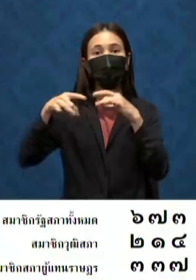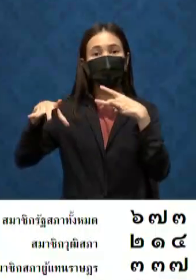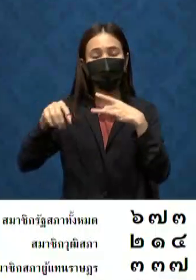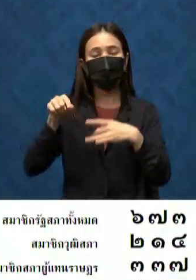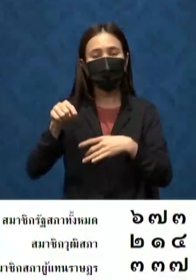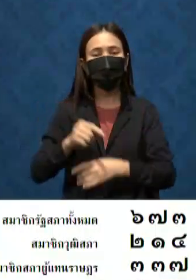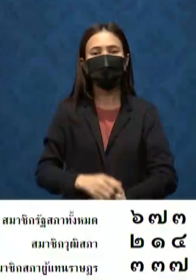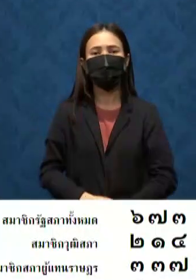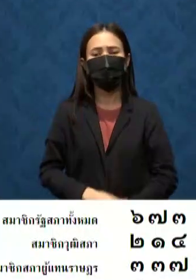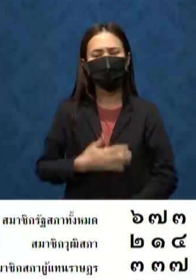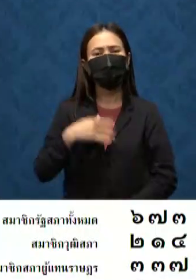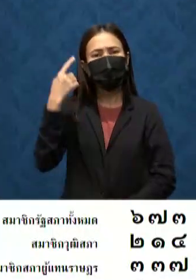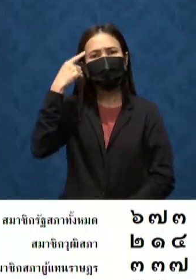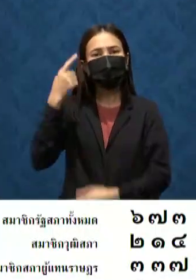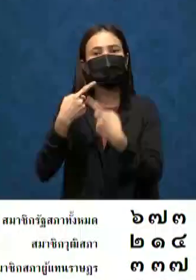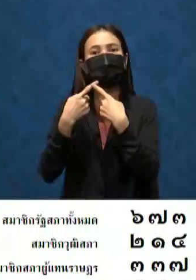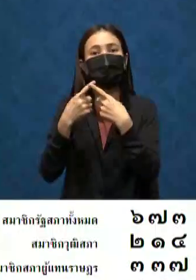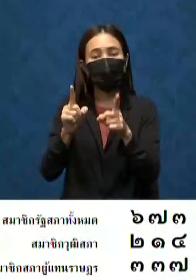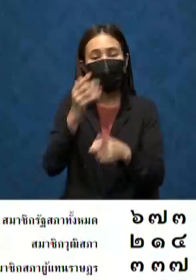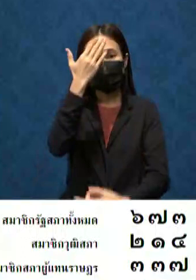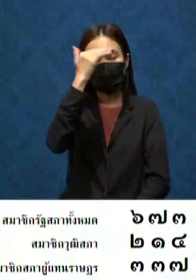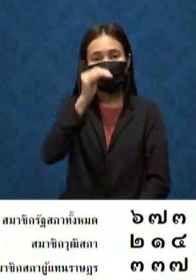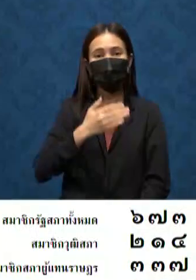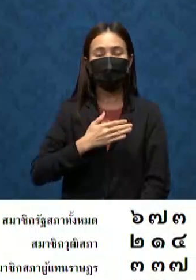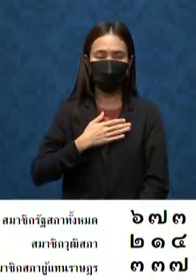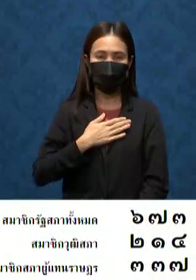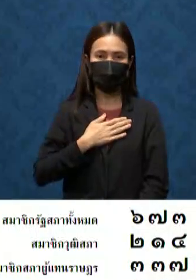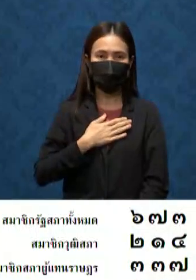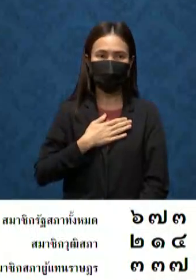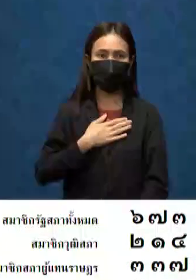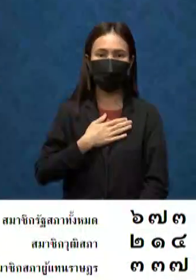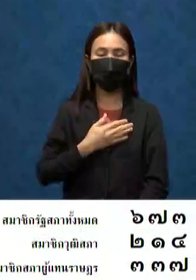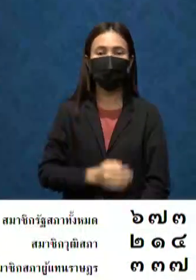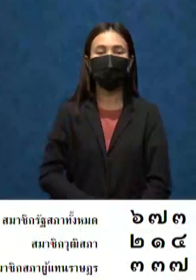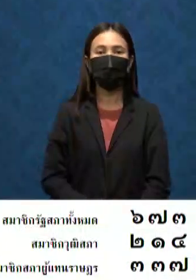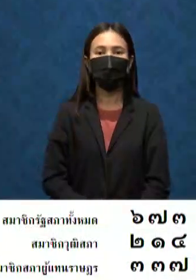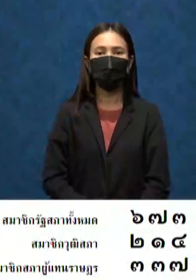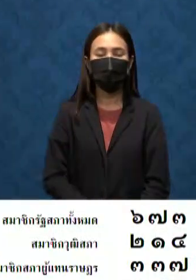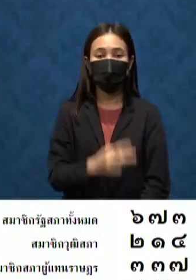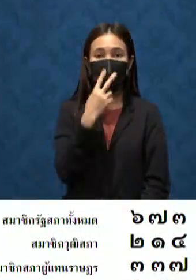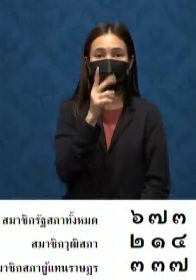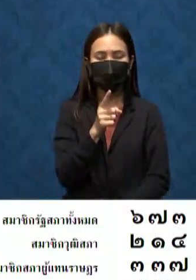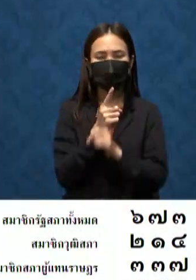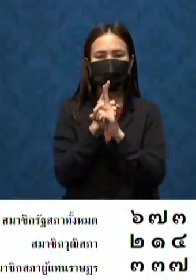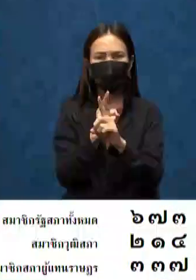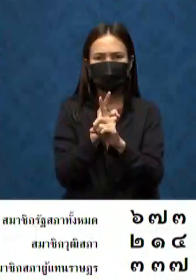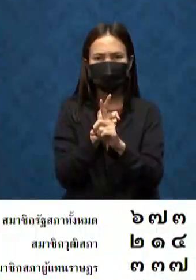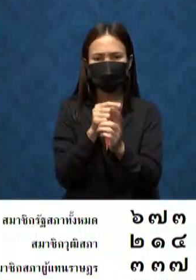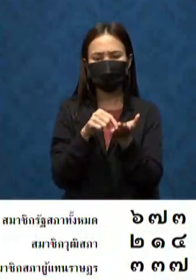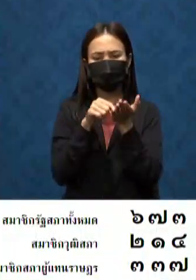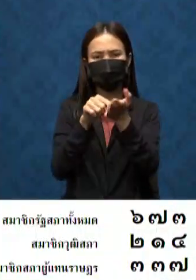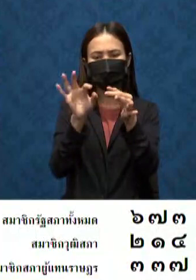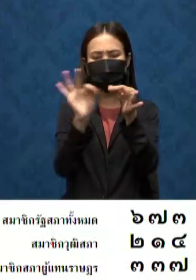กระผมมีความเห็นต่างในฐานะที่เป็นผู้ติดตามการเสนอร่างพระบัญญัติ